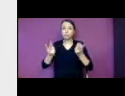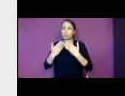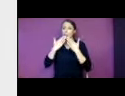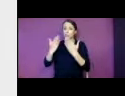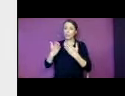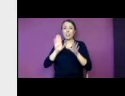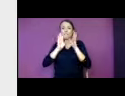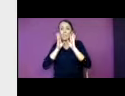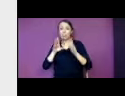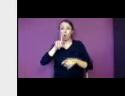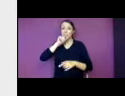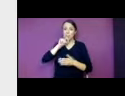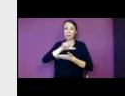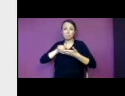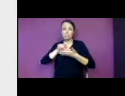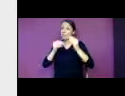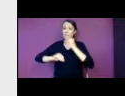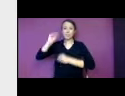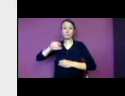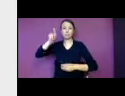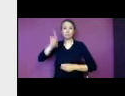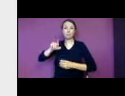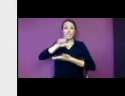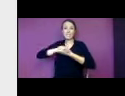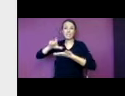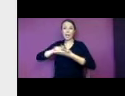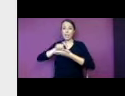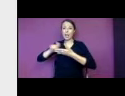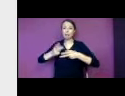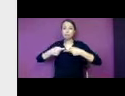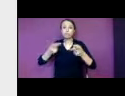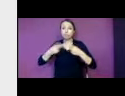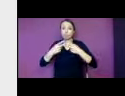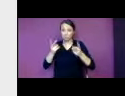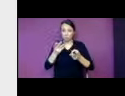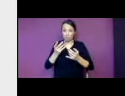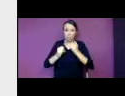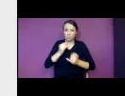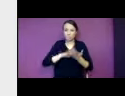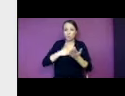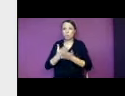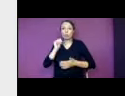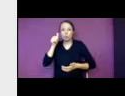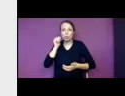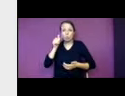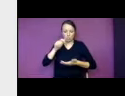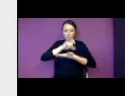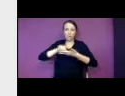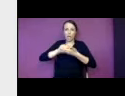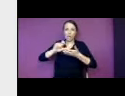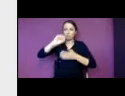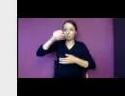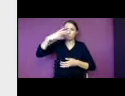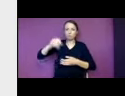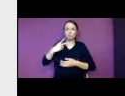najbardziej Instagram, który właściwie każdego dnia, gdyby go śledzić i badać pod kątem tego, jak wieś jest przedstawiana, daje